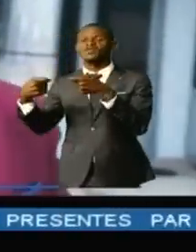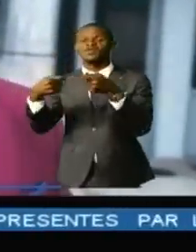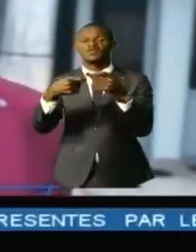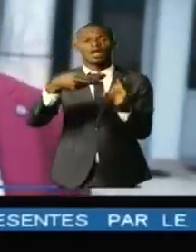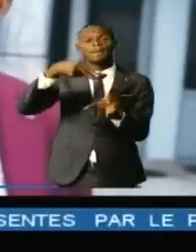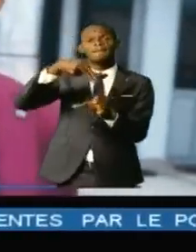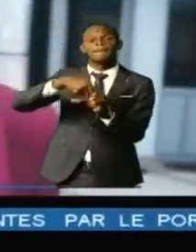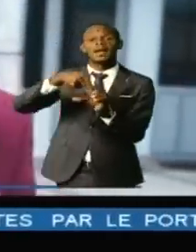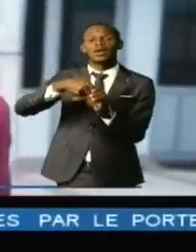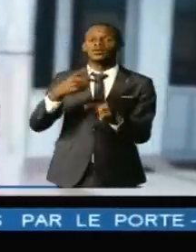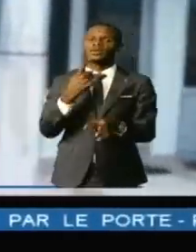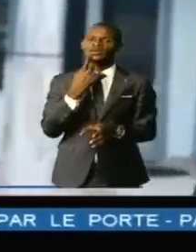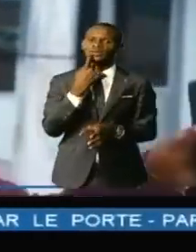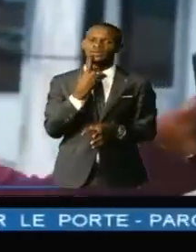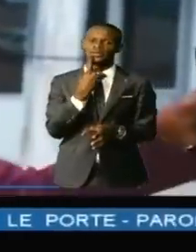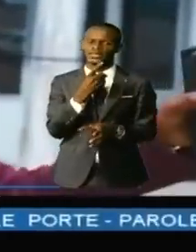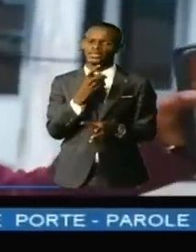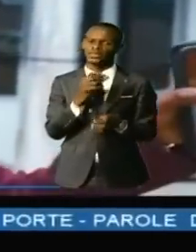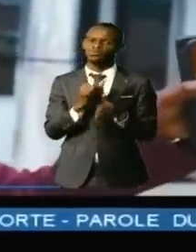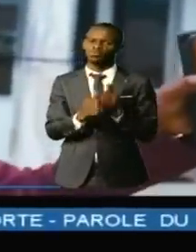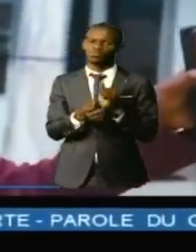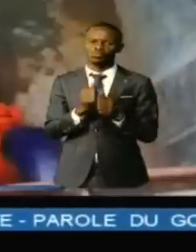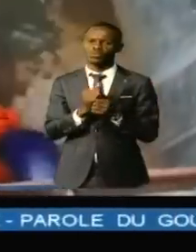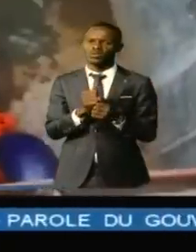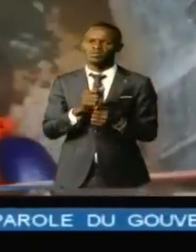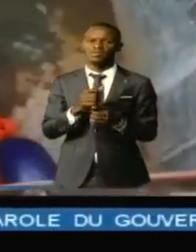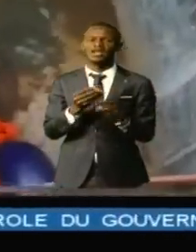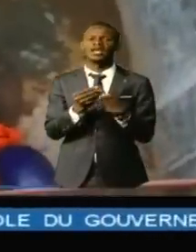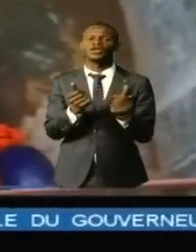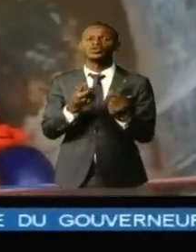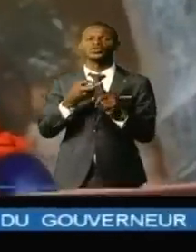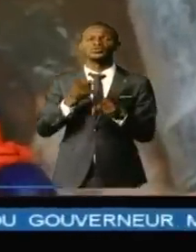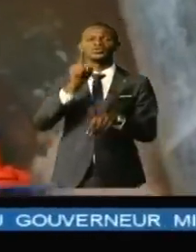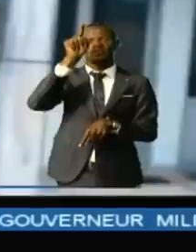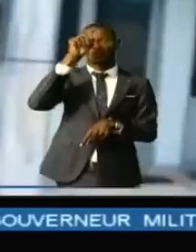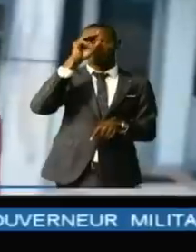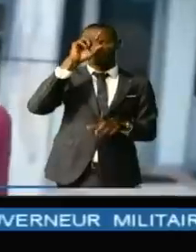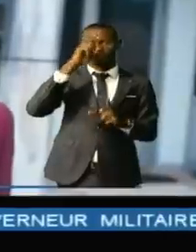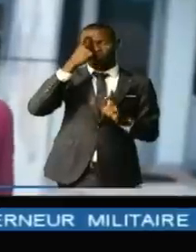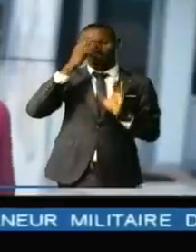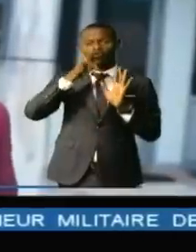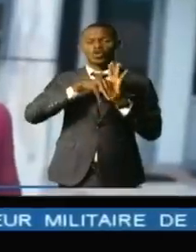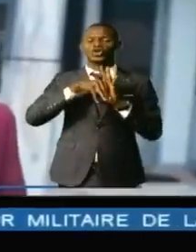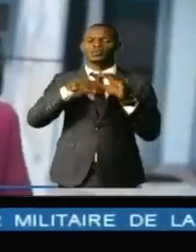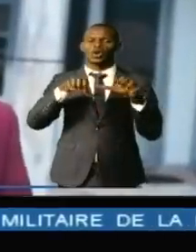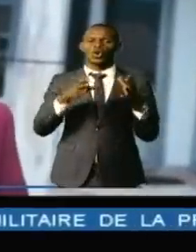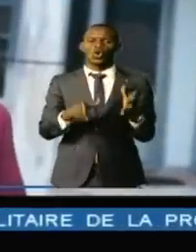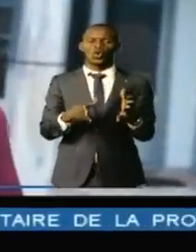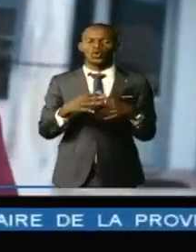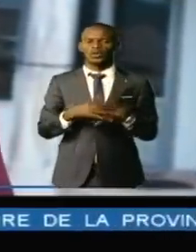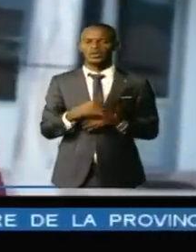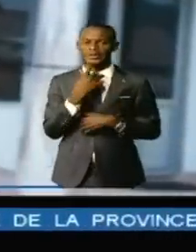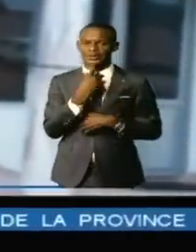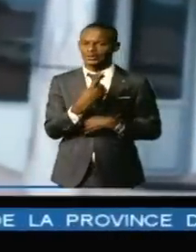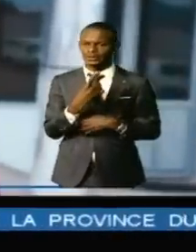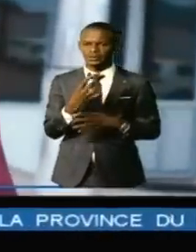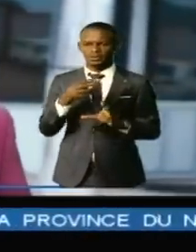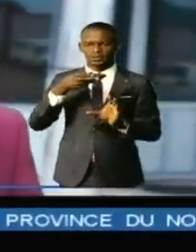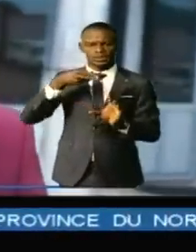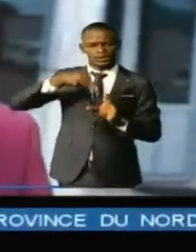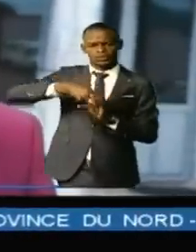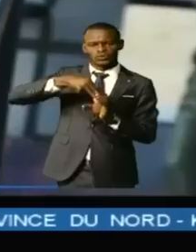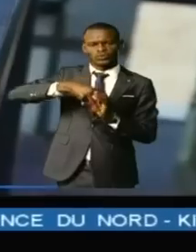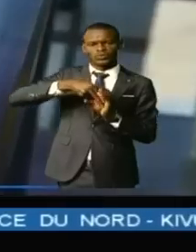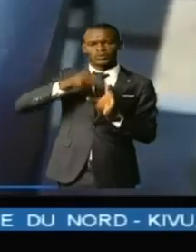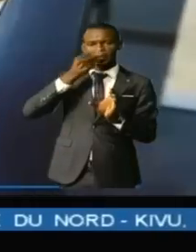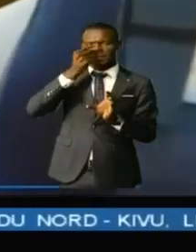d'approvisionnement, d'où il sollicite l'intervention du gouvernement congolais. Je confirme la hausse du prix du carburant qui varie plus de 3000 francs le litre à la pompe,